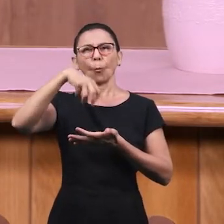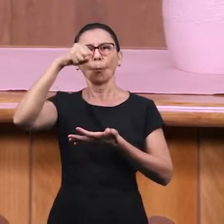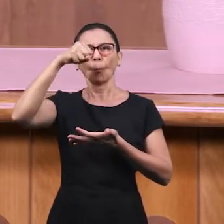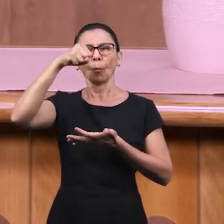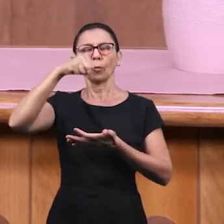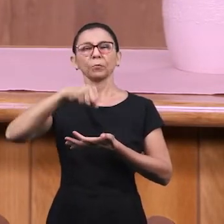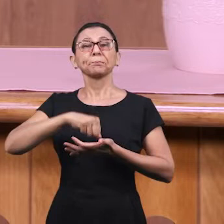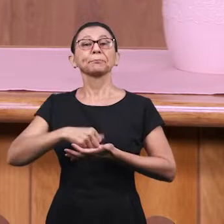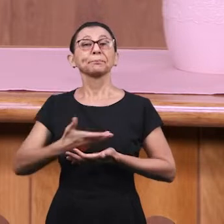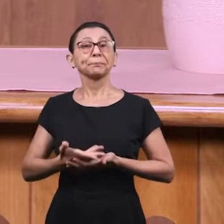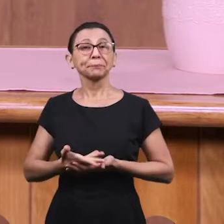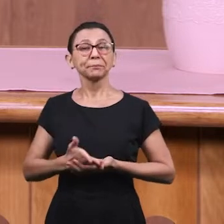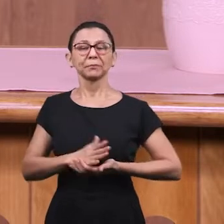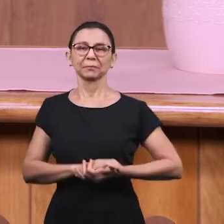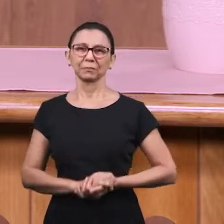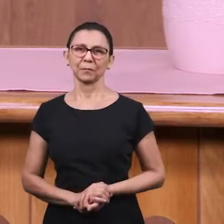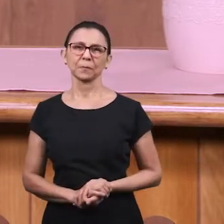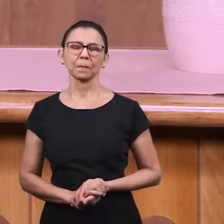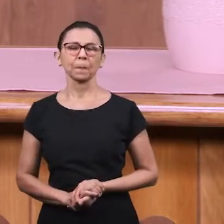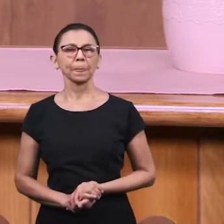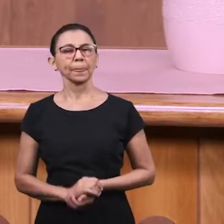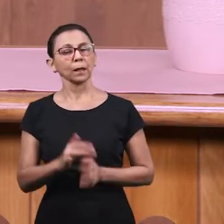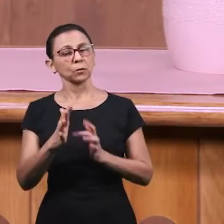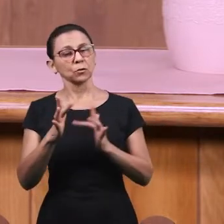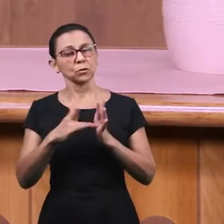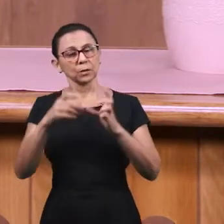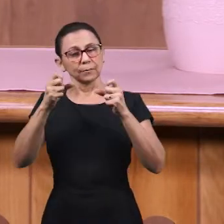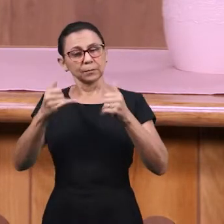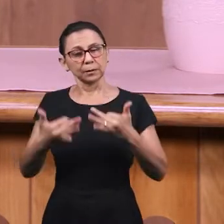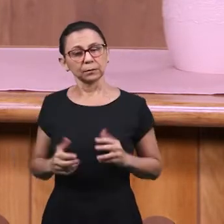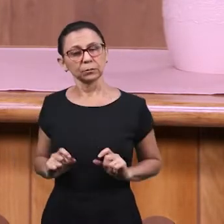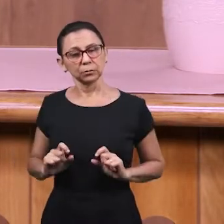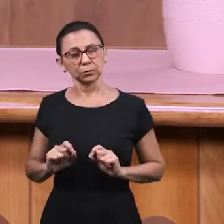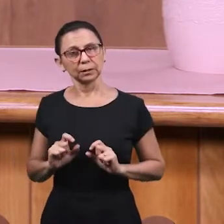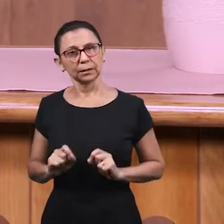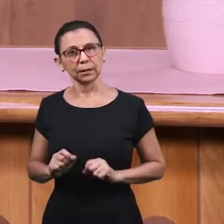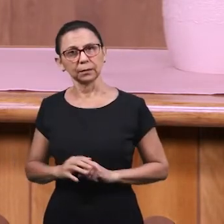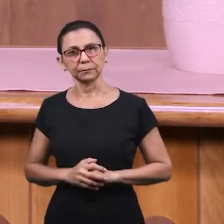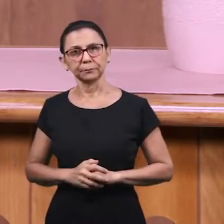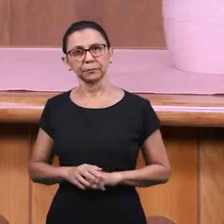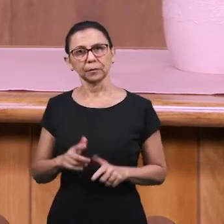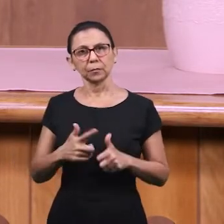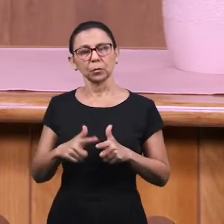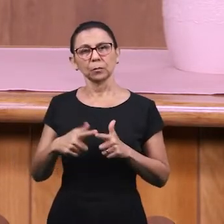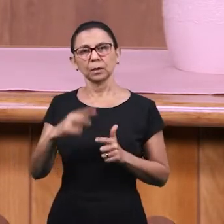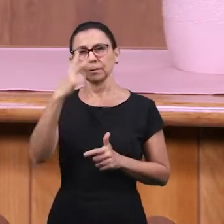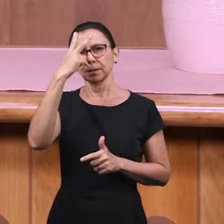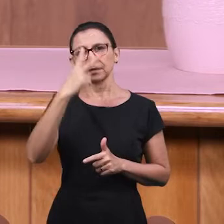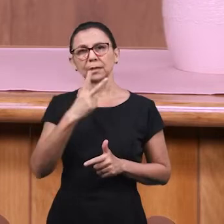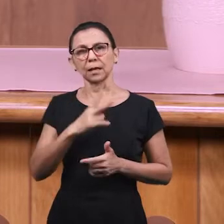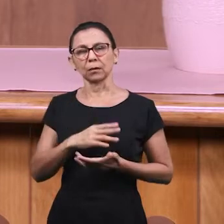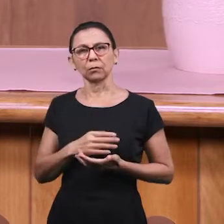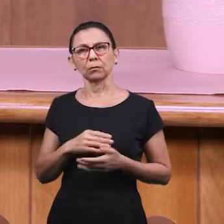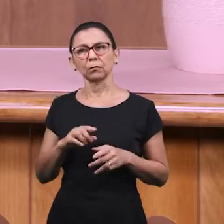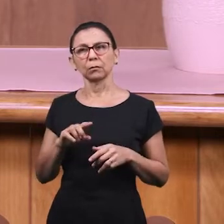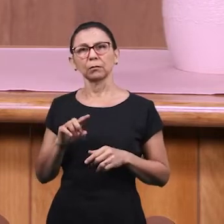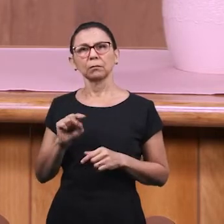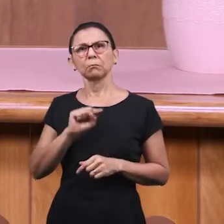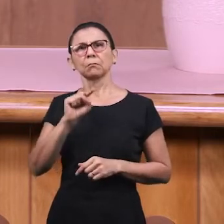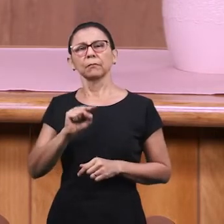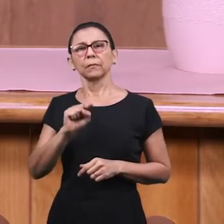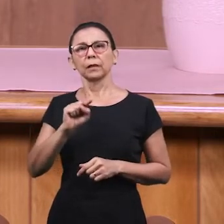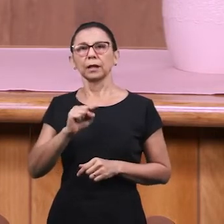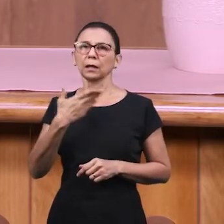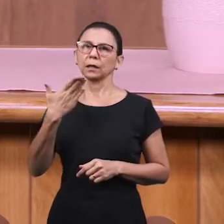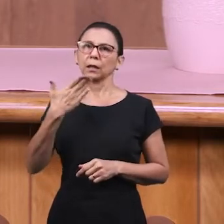пророчески говорит? В чем проблема слепого? Он не видит. Что ему не хватает? Света. А кто свет?